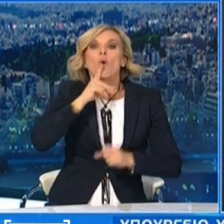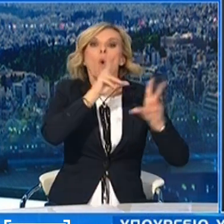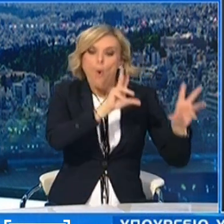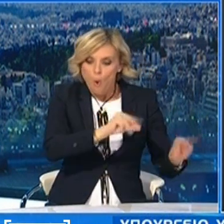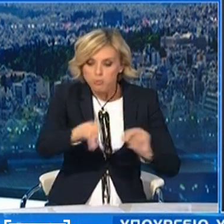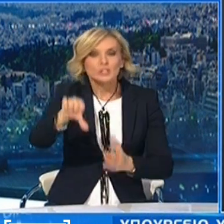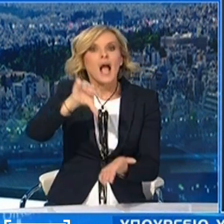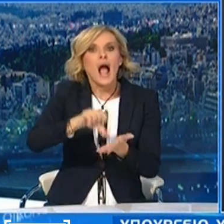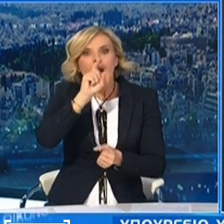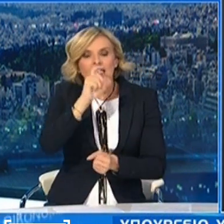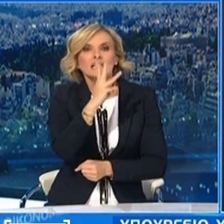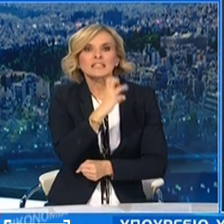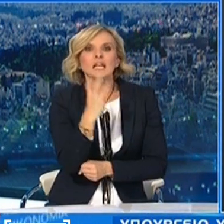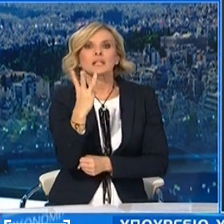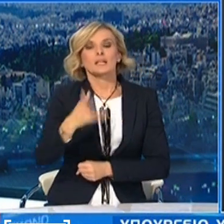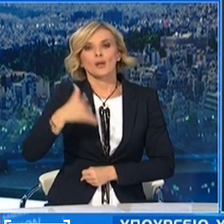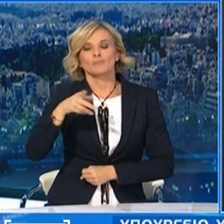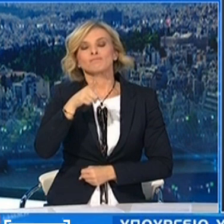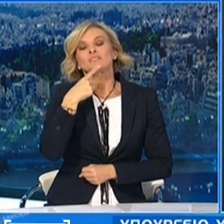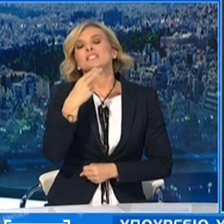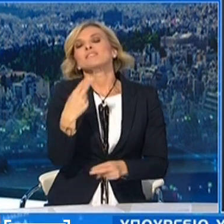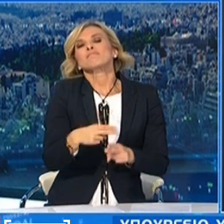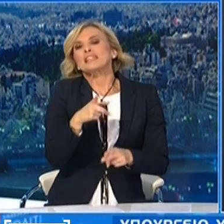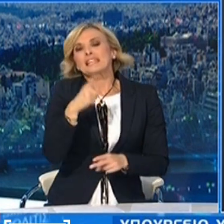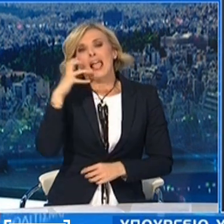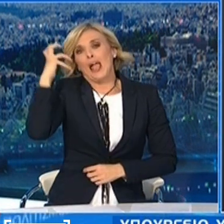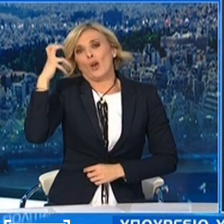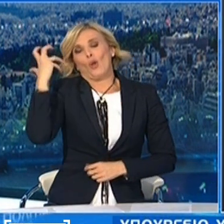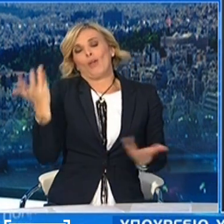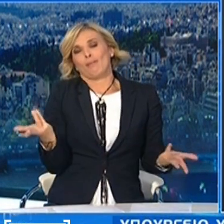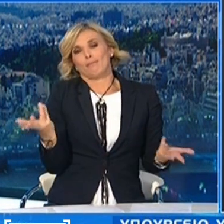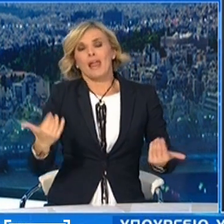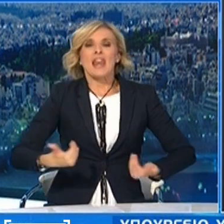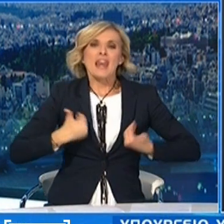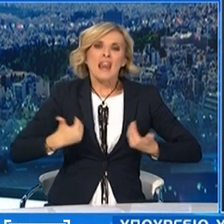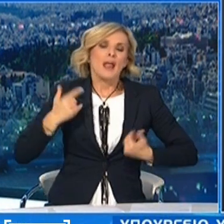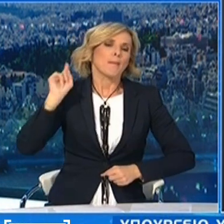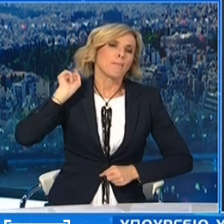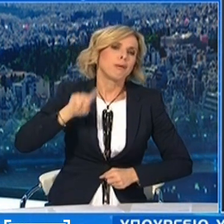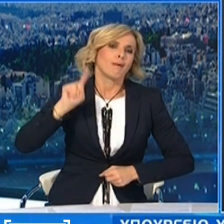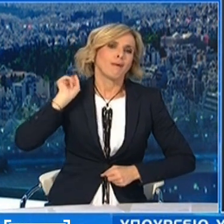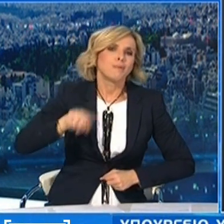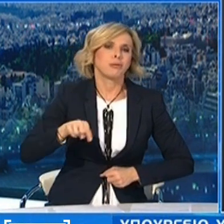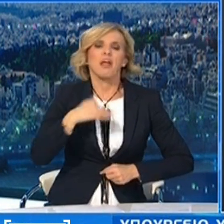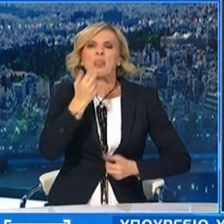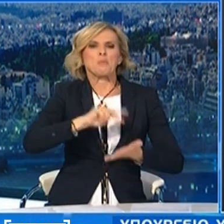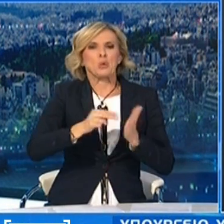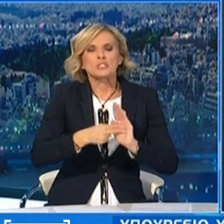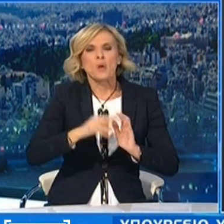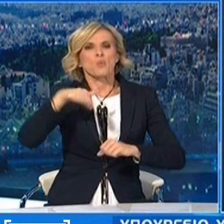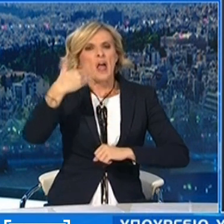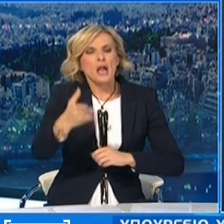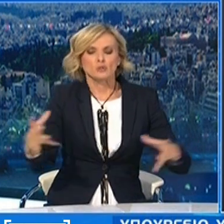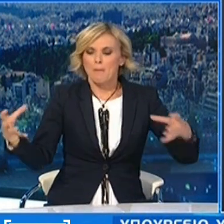χρονών. Σημαίνει ότι υπάρχουν συγκεκριμένες κατηγορίες συνανθρώπων μας που πρέπει να είναι πολύ πιο προσεκτικές. Και δει